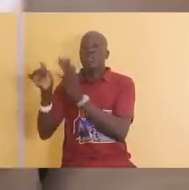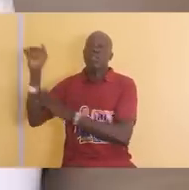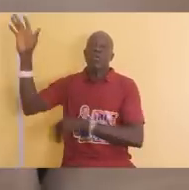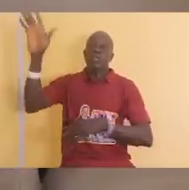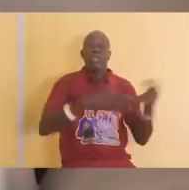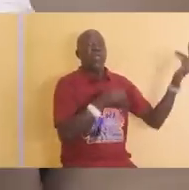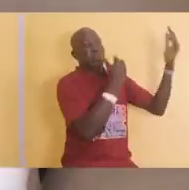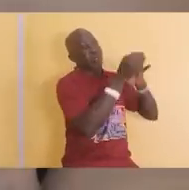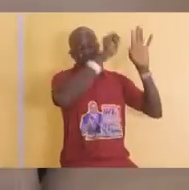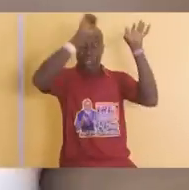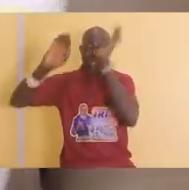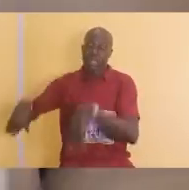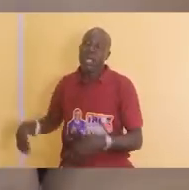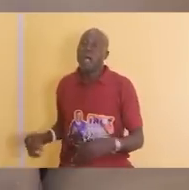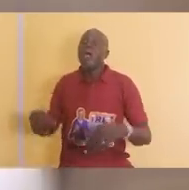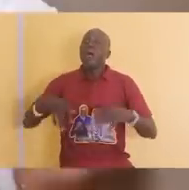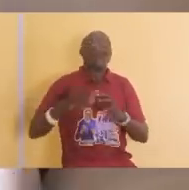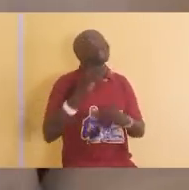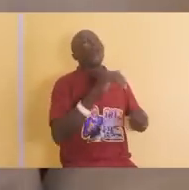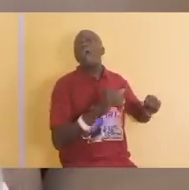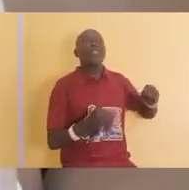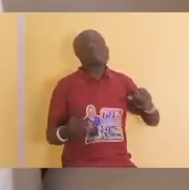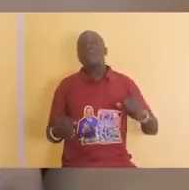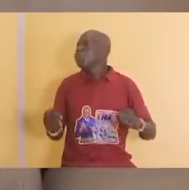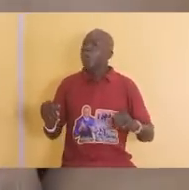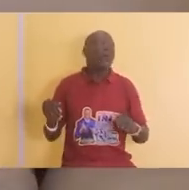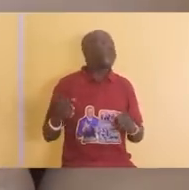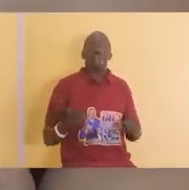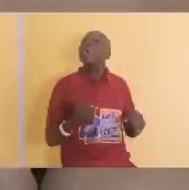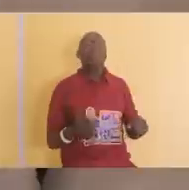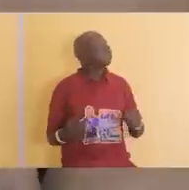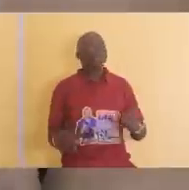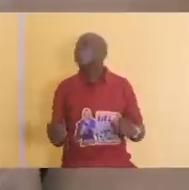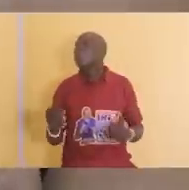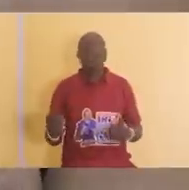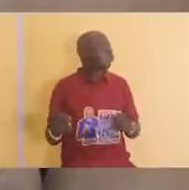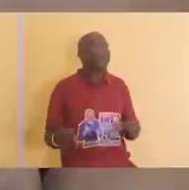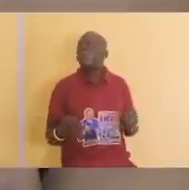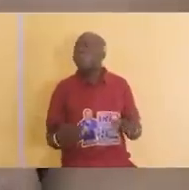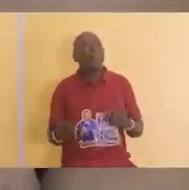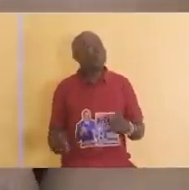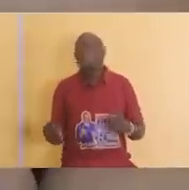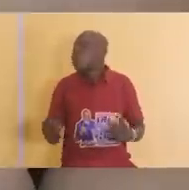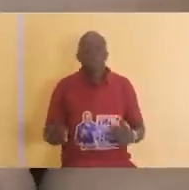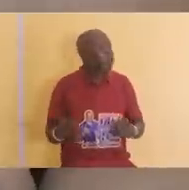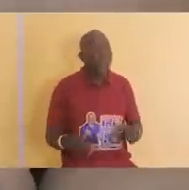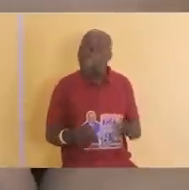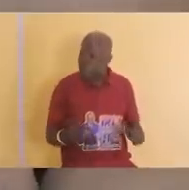You know. You know. You know. You know. You know. You know.